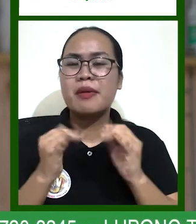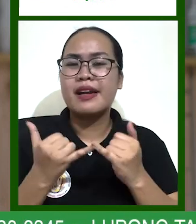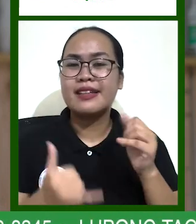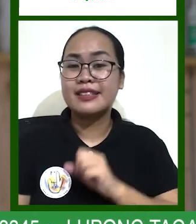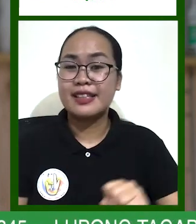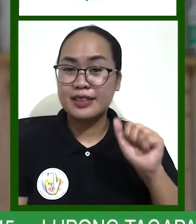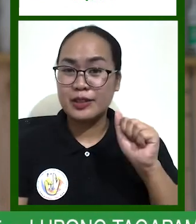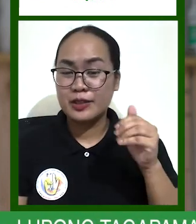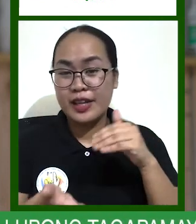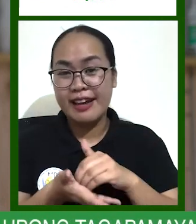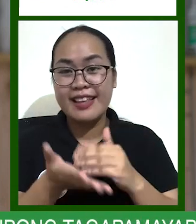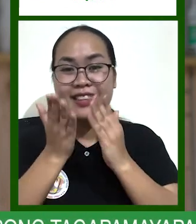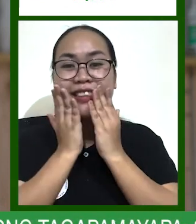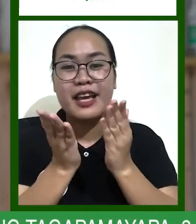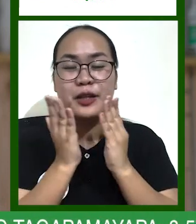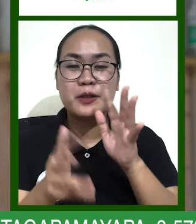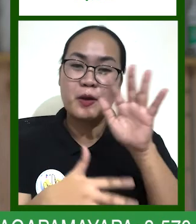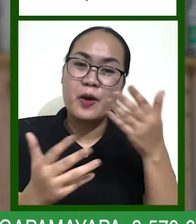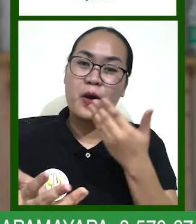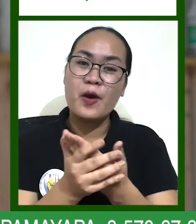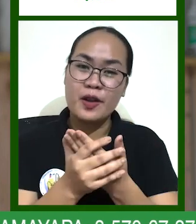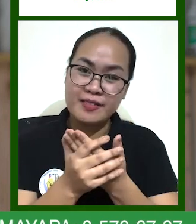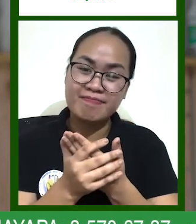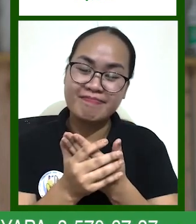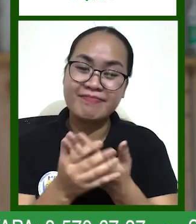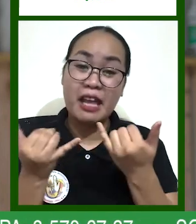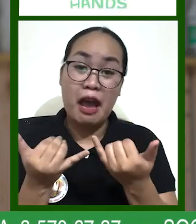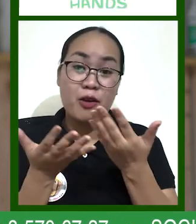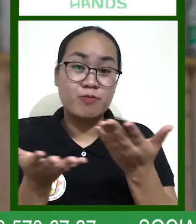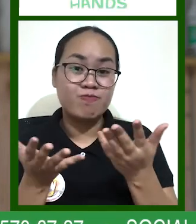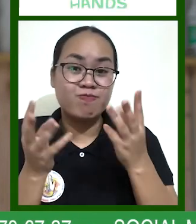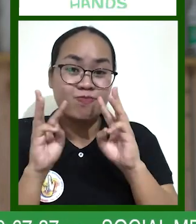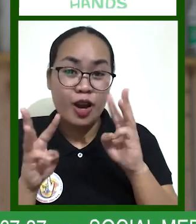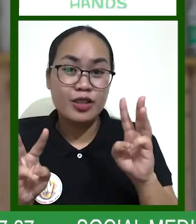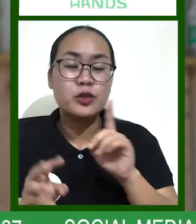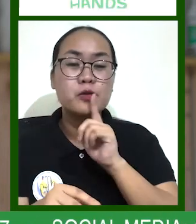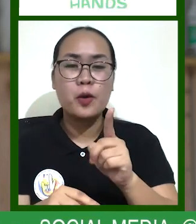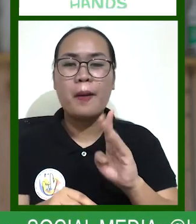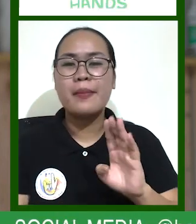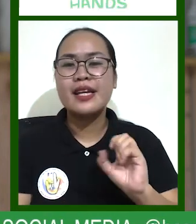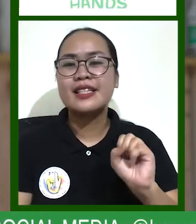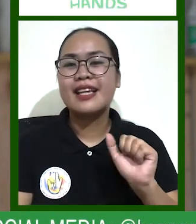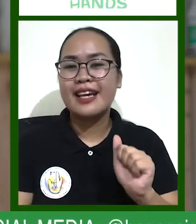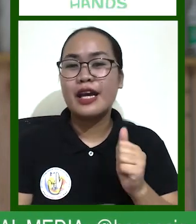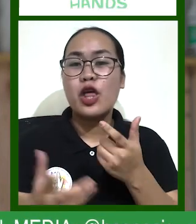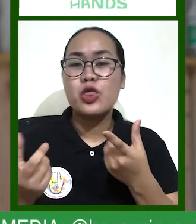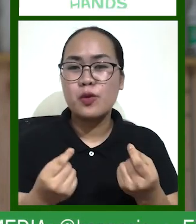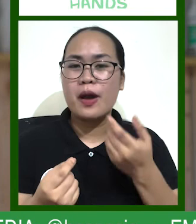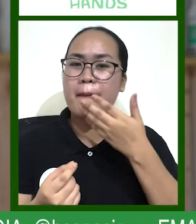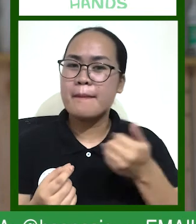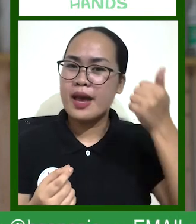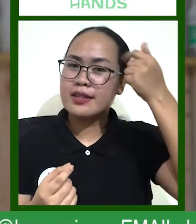So again, ang aking pagpapasalamat po sa inyong lahat, sa inyong pakikinig, and rest assured that BSA will continue to do its best